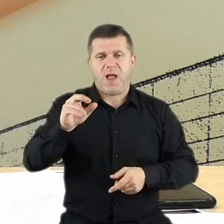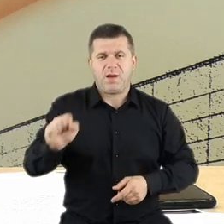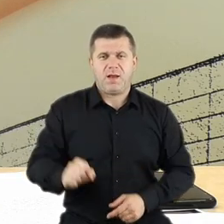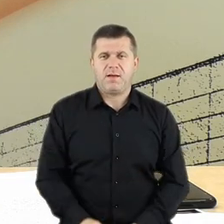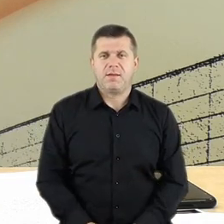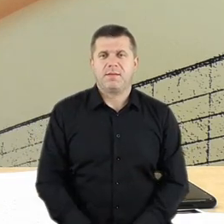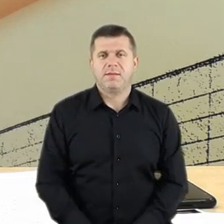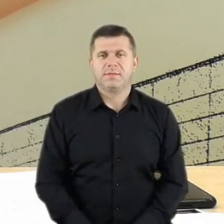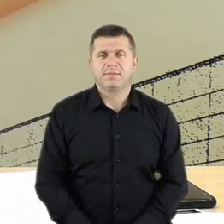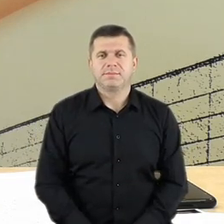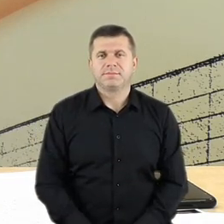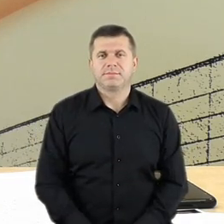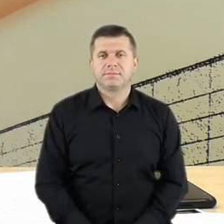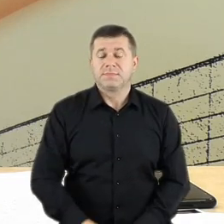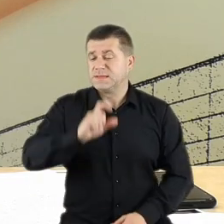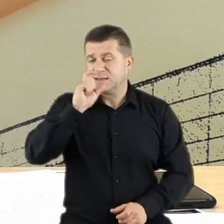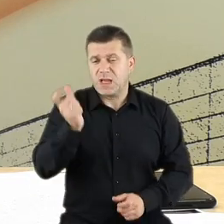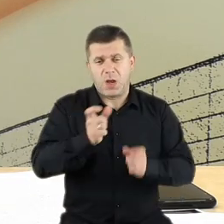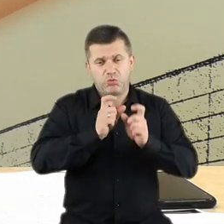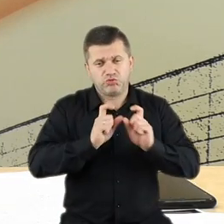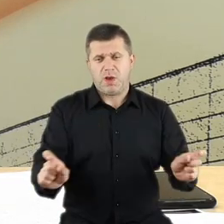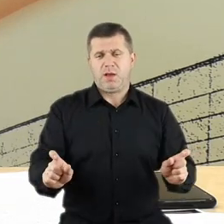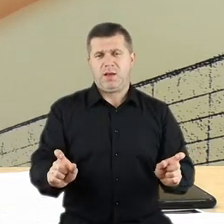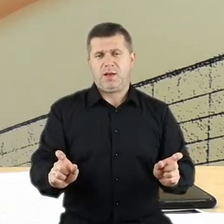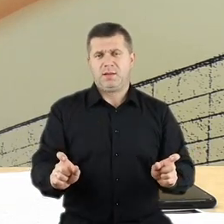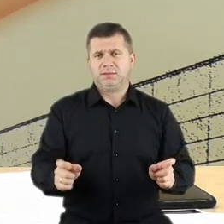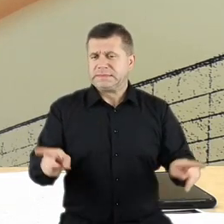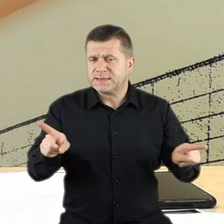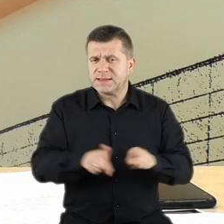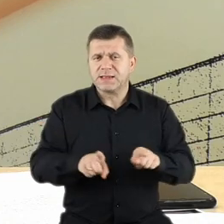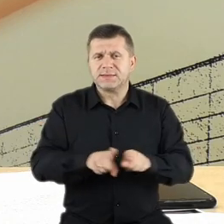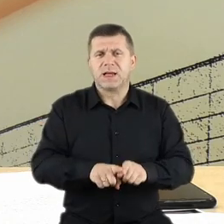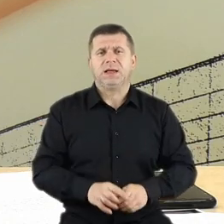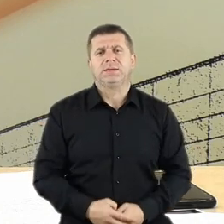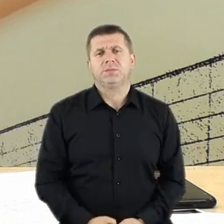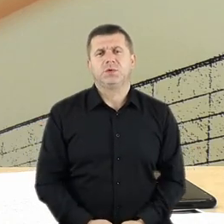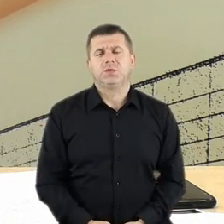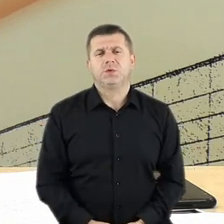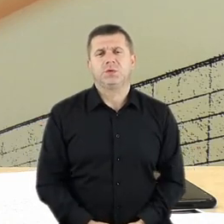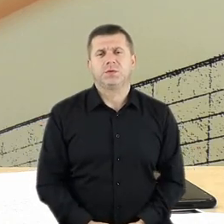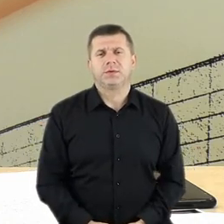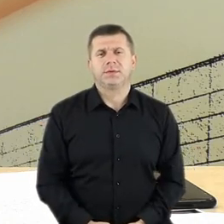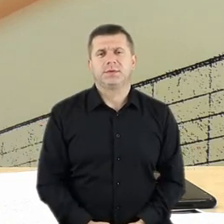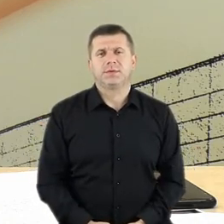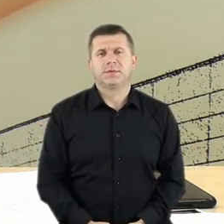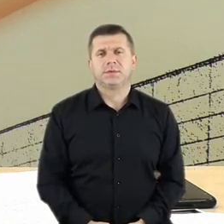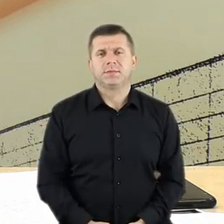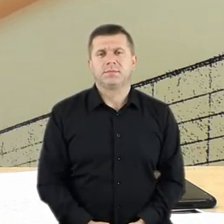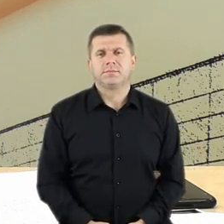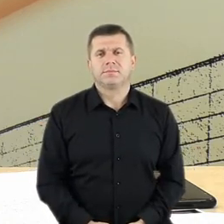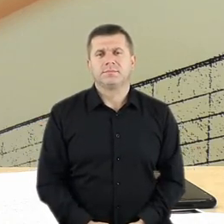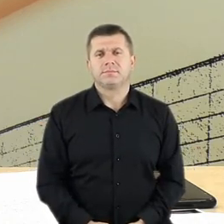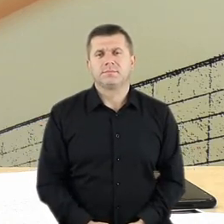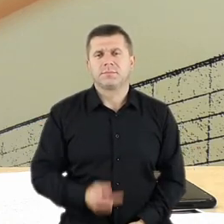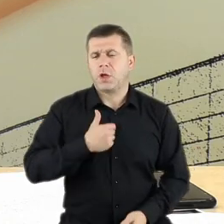No bo ja no cały czas tak samo jak mimo to